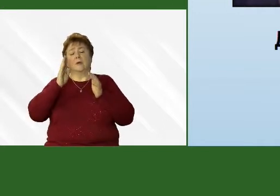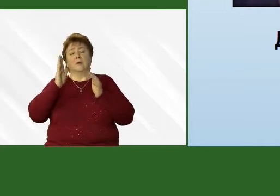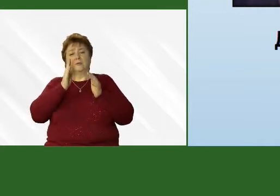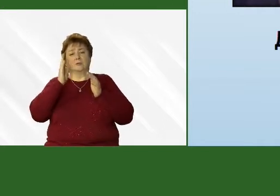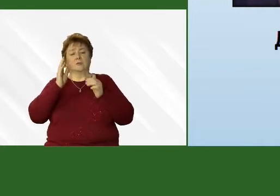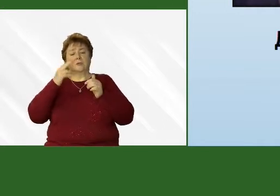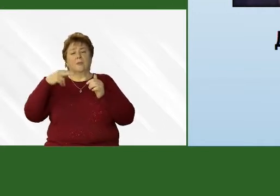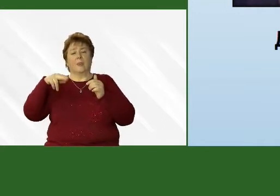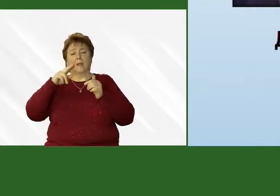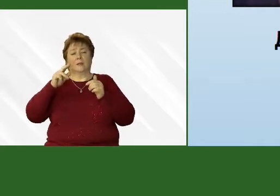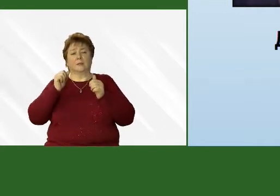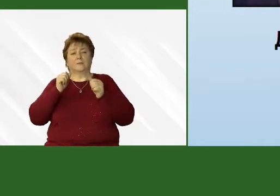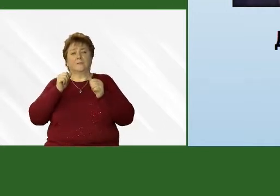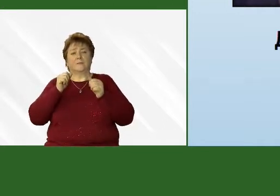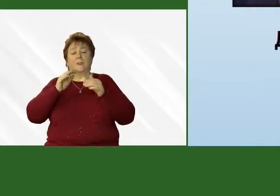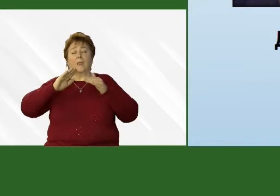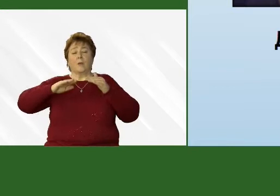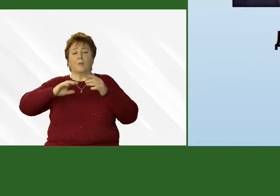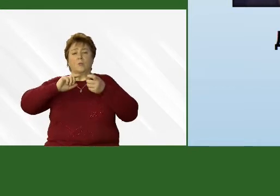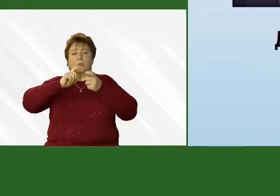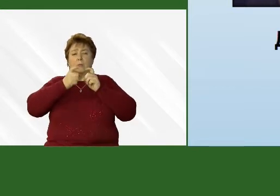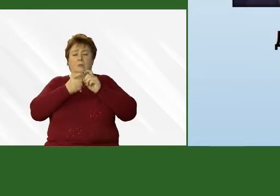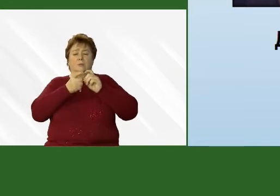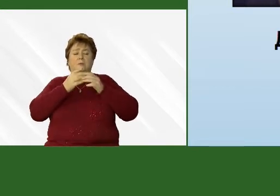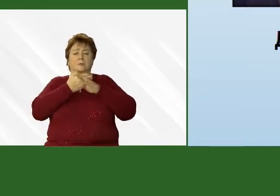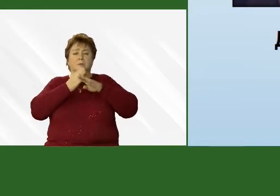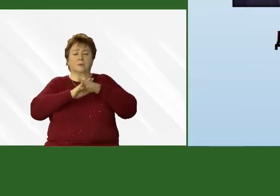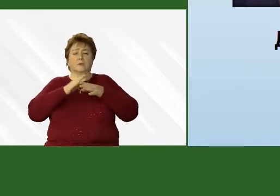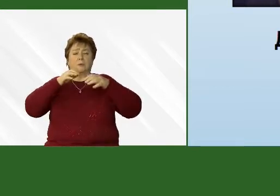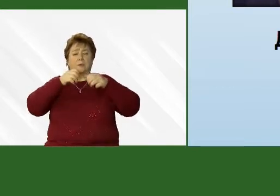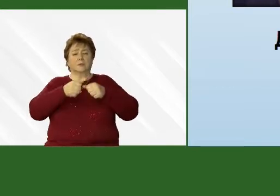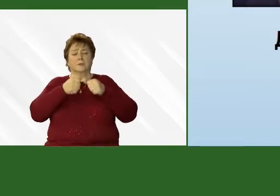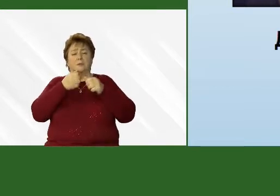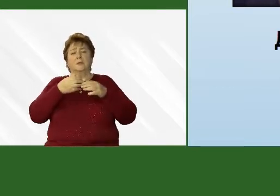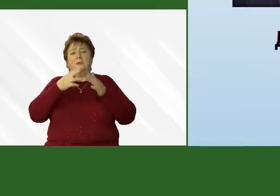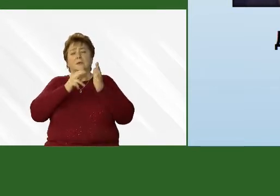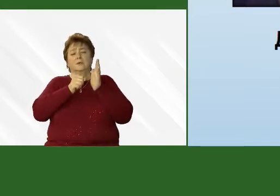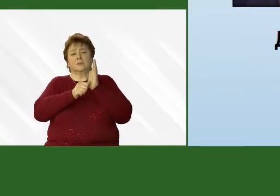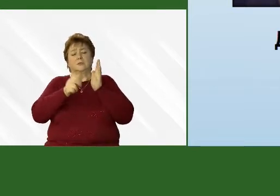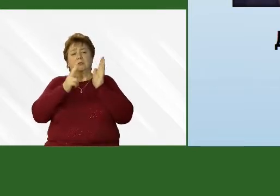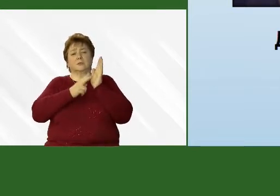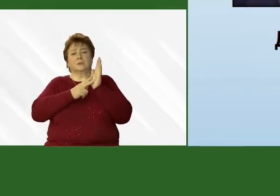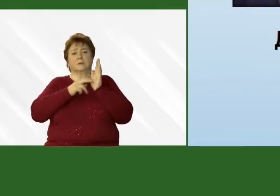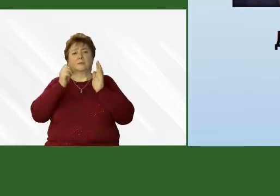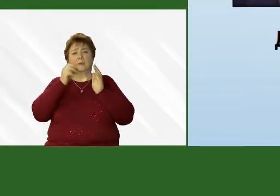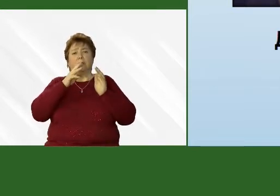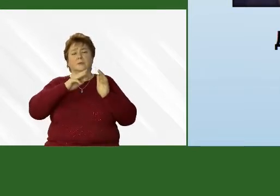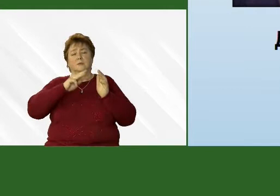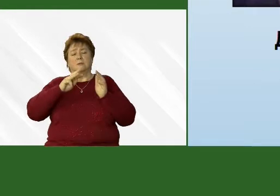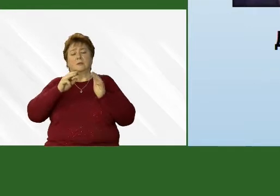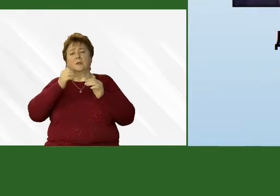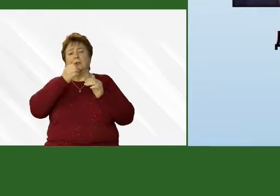восточной долготы. После тяжелой борьбы со льдами он достиг 67 градусов 15